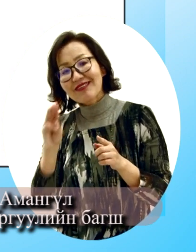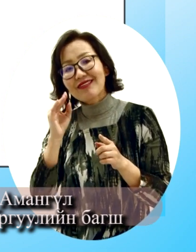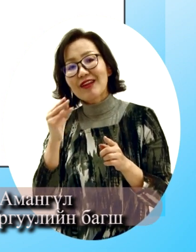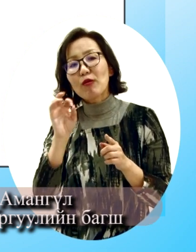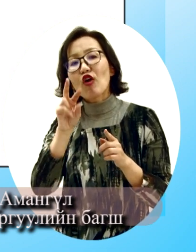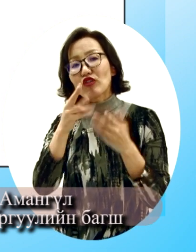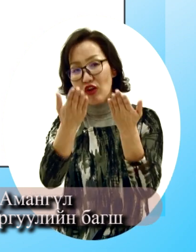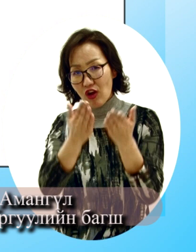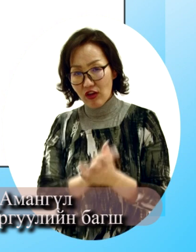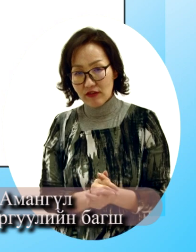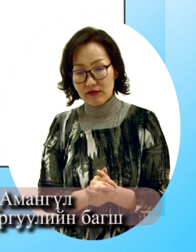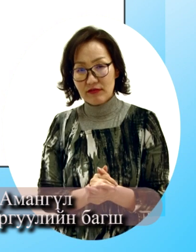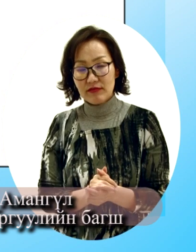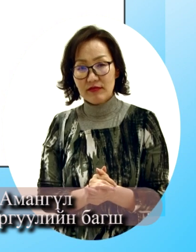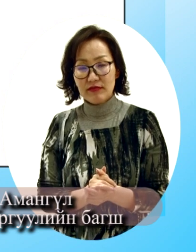ауданын тап.